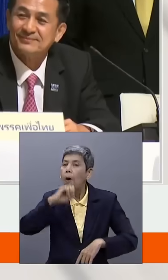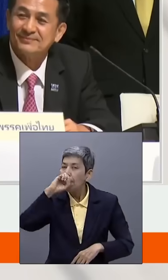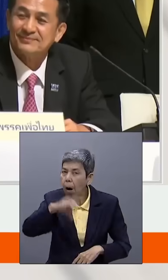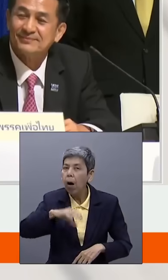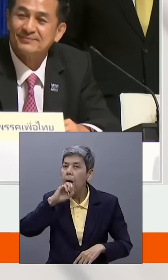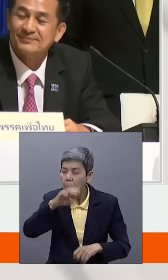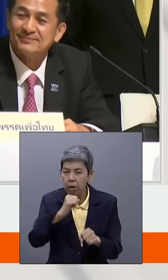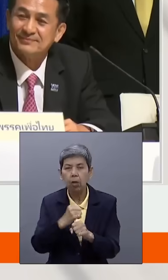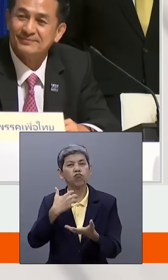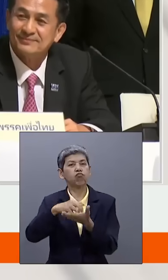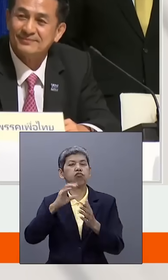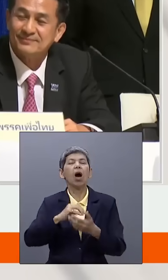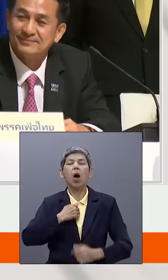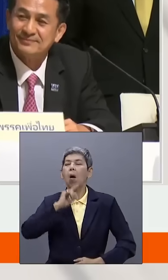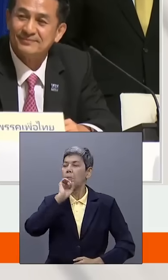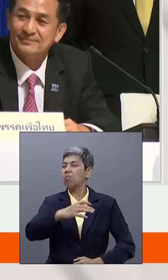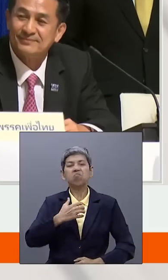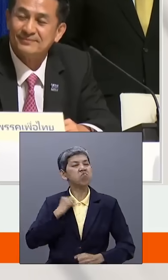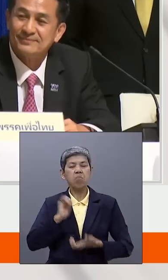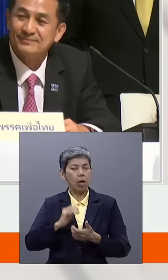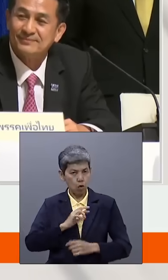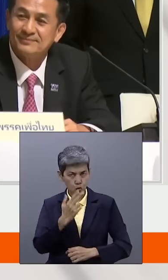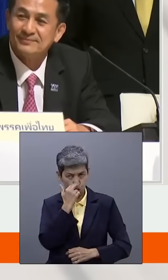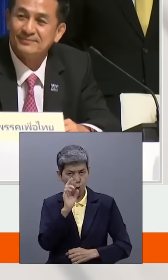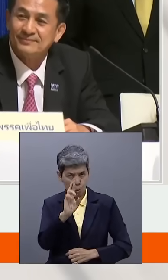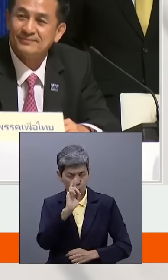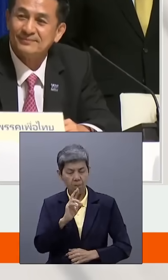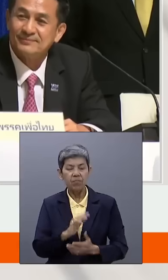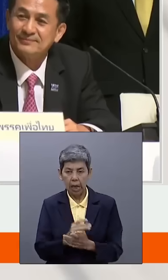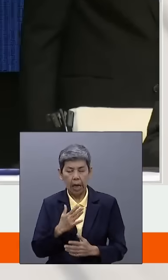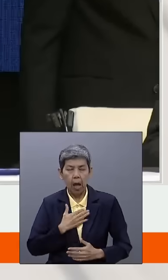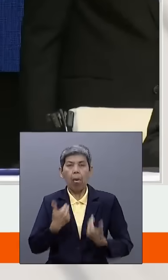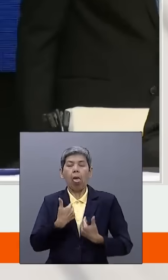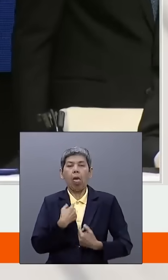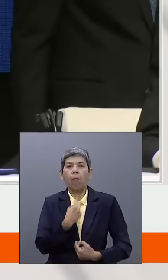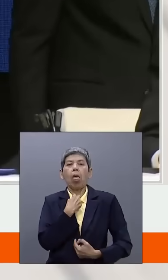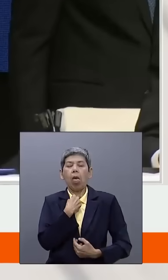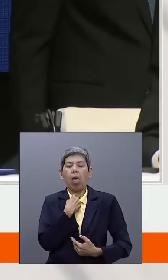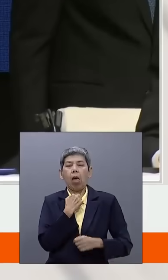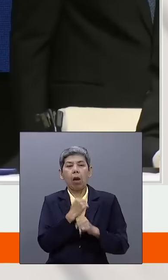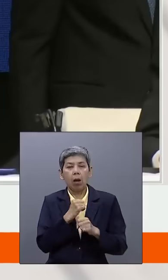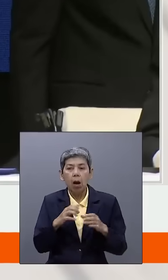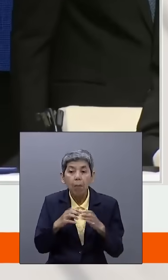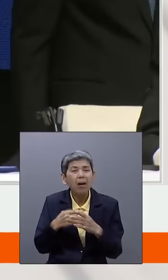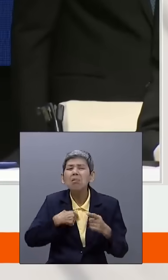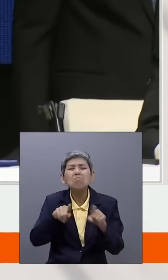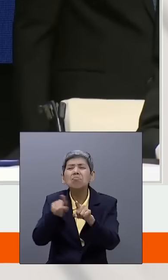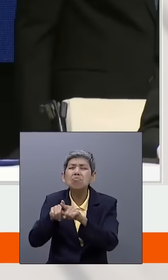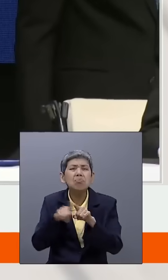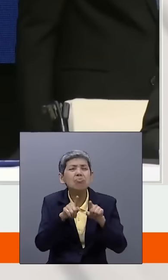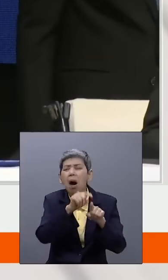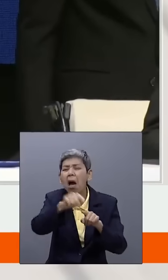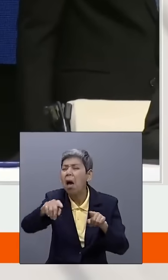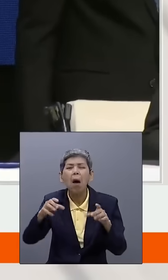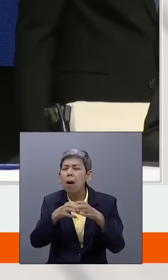ที่เคยแถลงที่ให้สัญญาไว้เนี่ยอันนี้ต้องระวังนะครับไม่งั้นเราจะกลายเป็นพรรคไหนมาก็เหมือนกันนักการเมืองก็เหมือนกันทุก